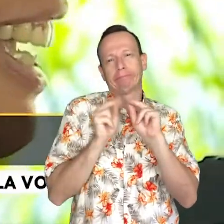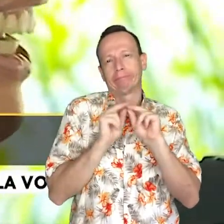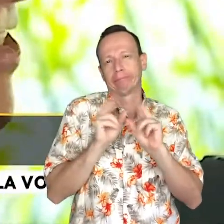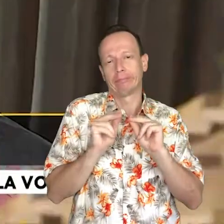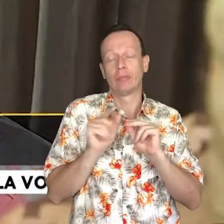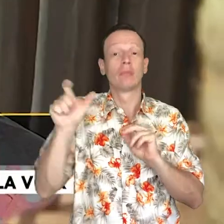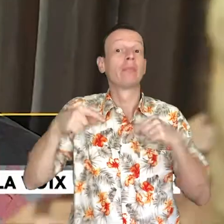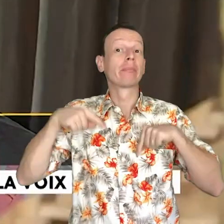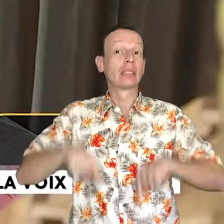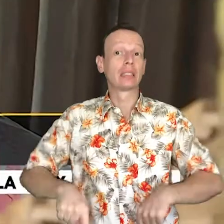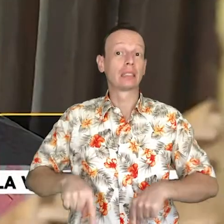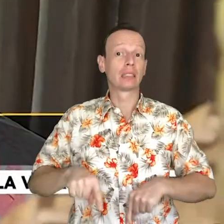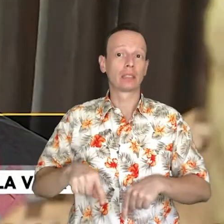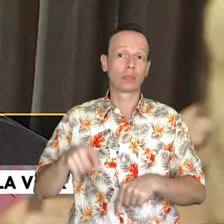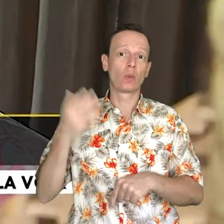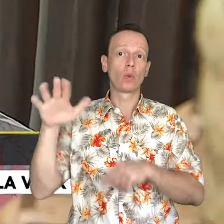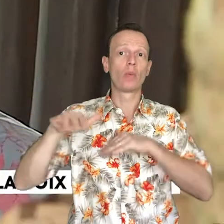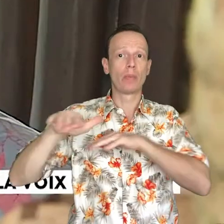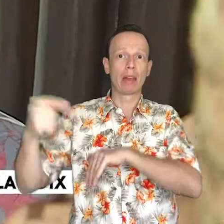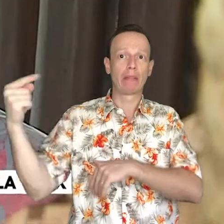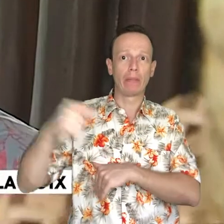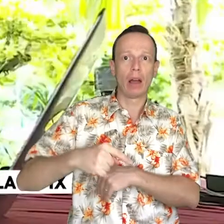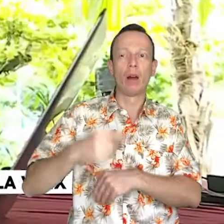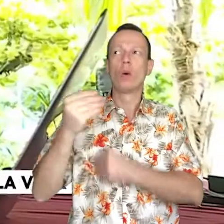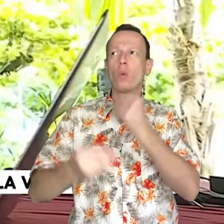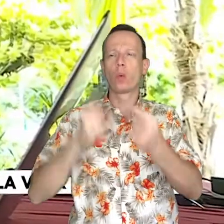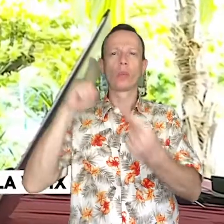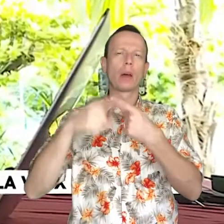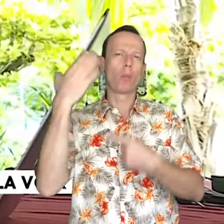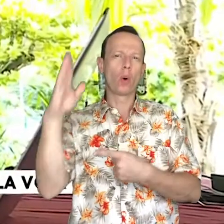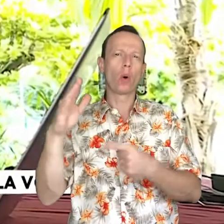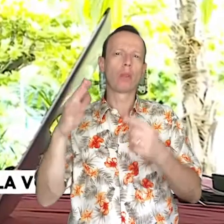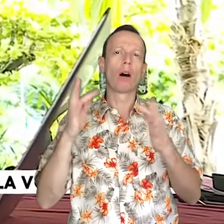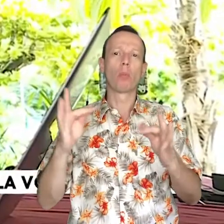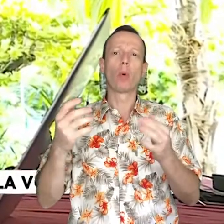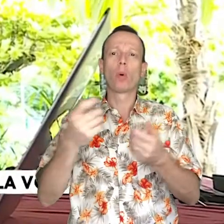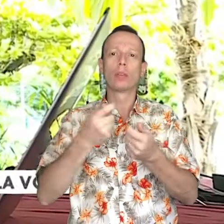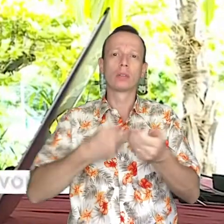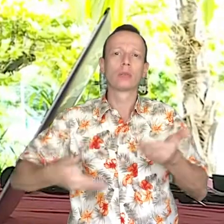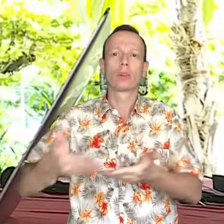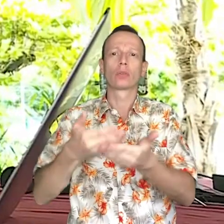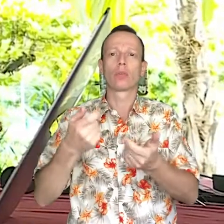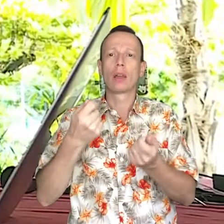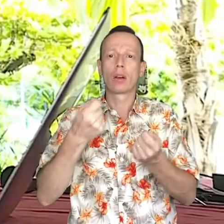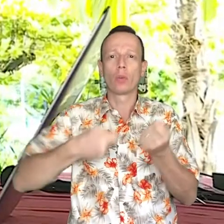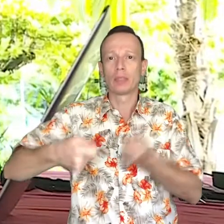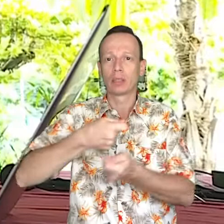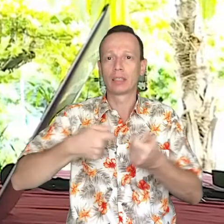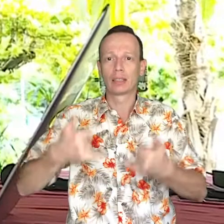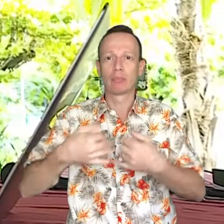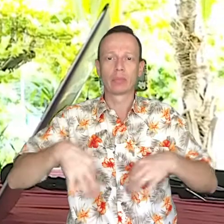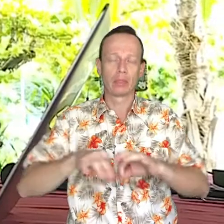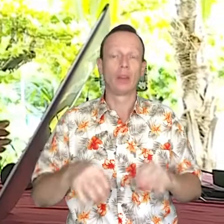au Finnois, la visite du ministre des Outre-mer ou encore le point sur la situation économique du pays. Je vous propose